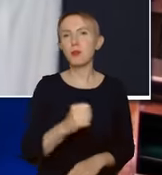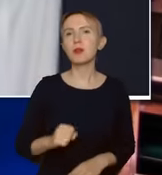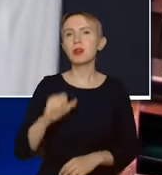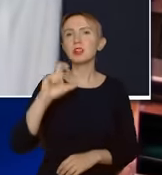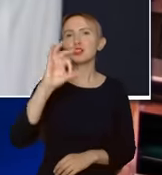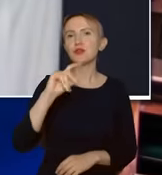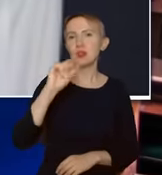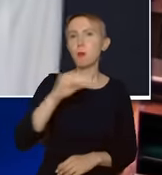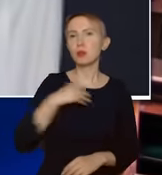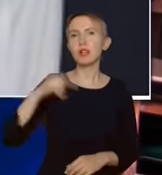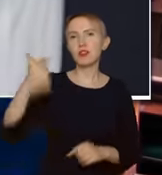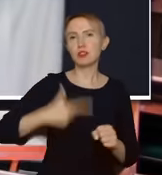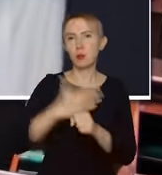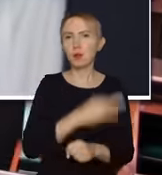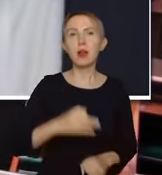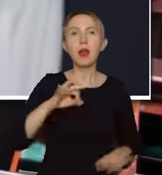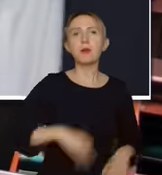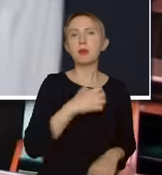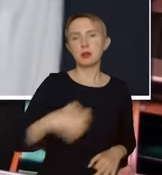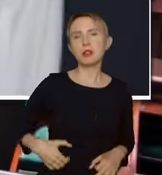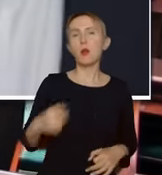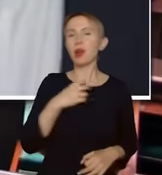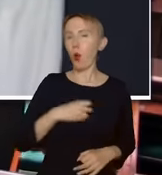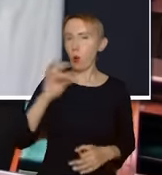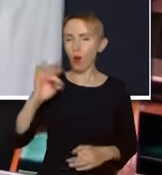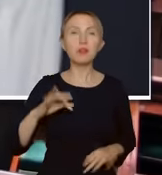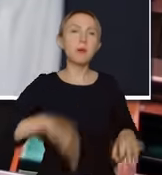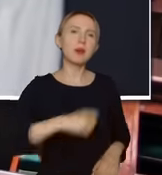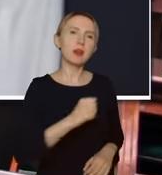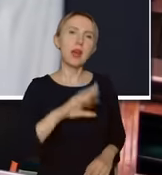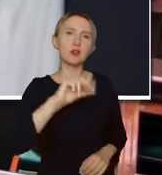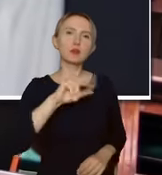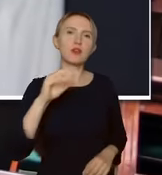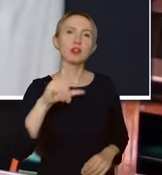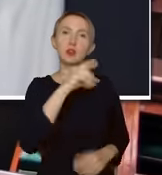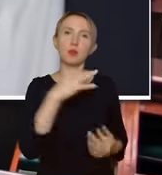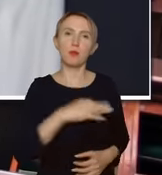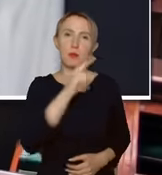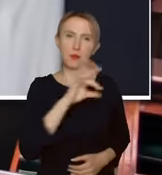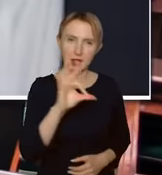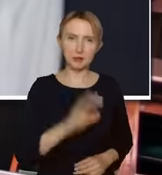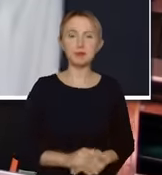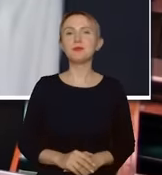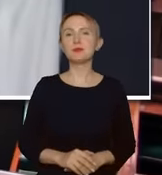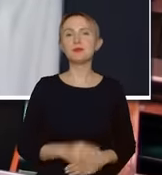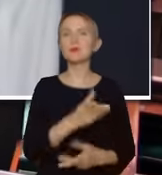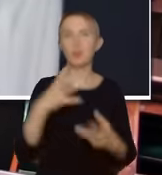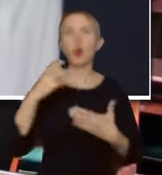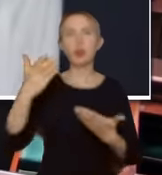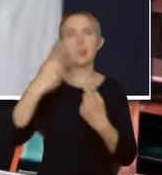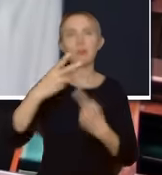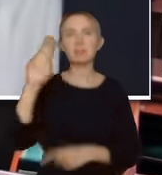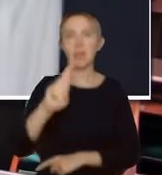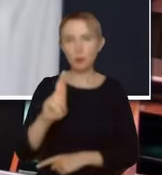Polski 2050, pana marszałka Szymona Hołowni i pan poseł Adam Andruszkiewicz z Prawa i Sprawiedliwości. Panowie byli gośćmi Telewizji Republika.